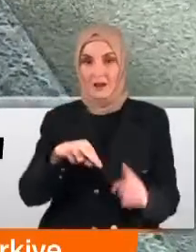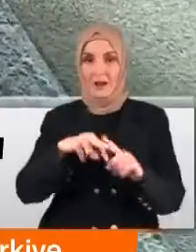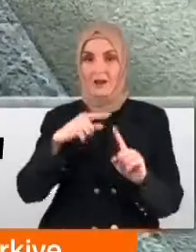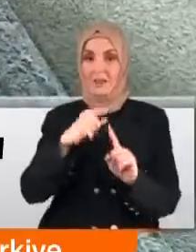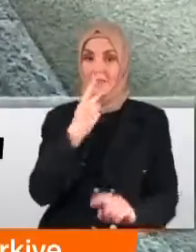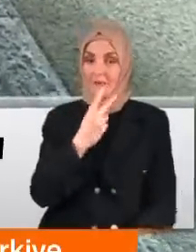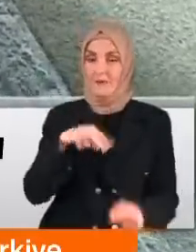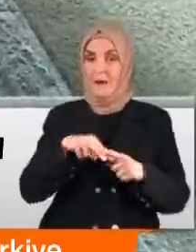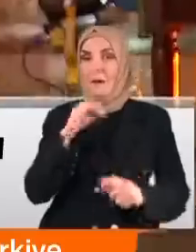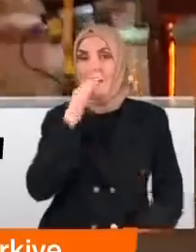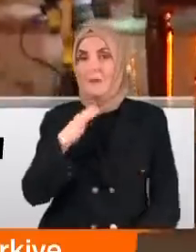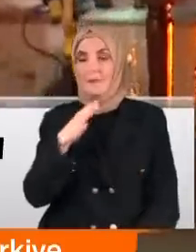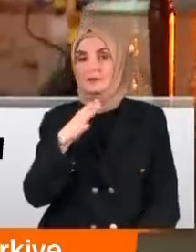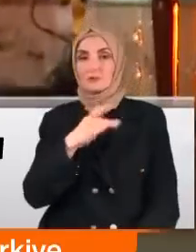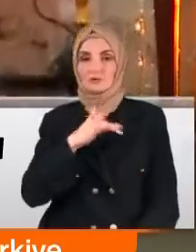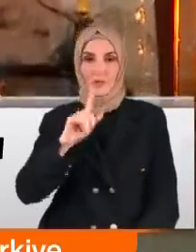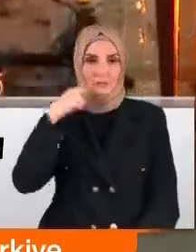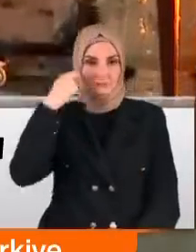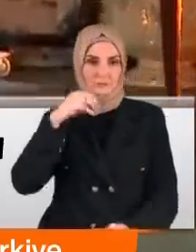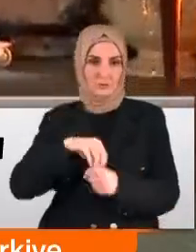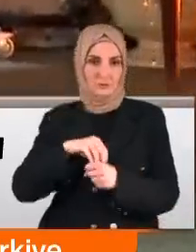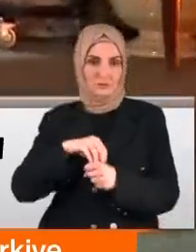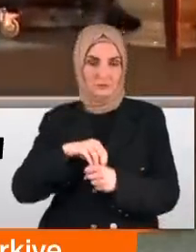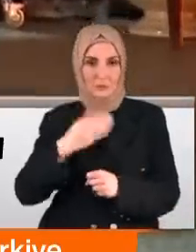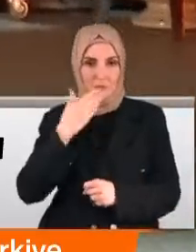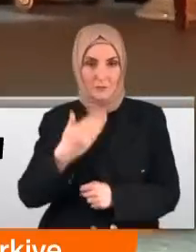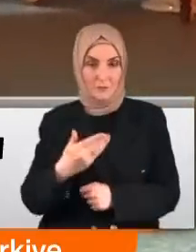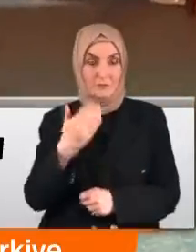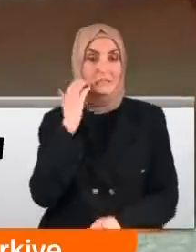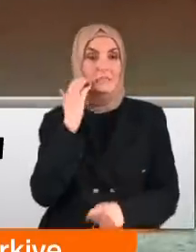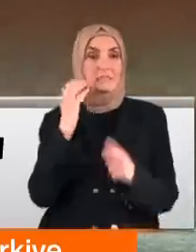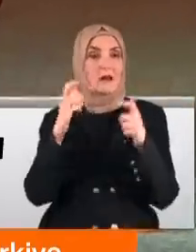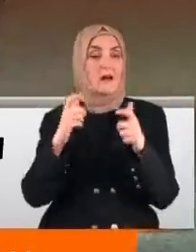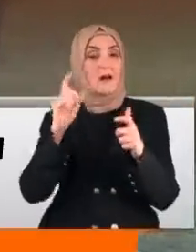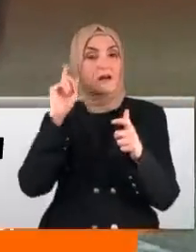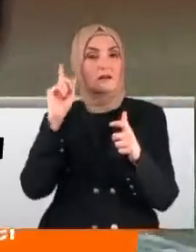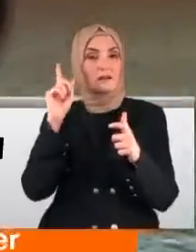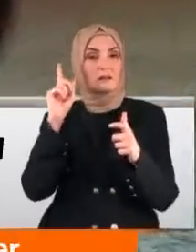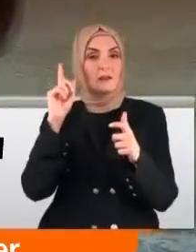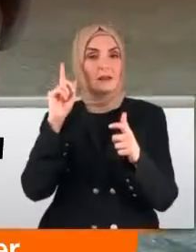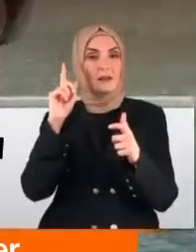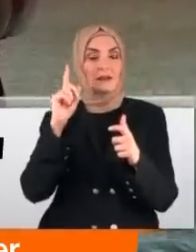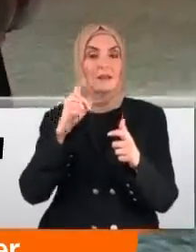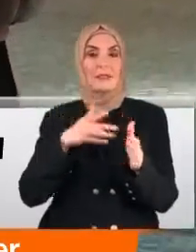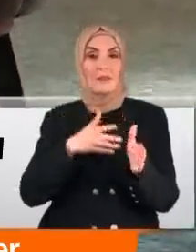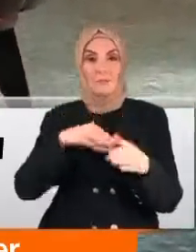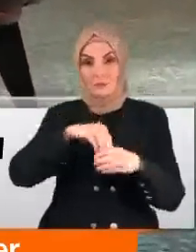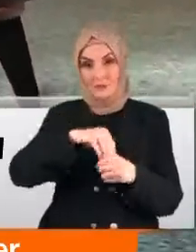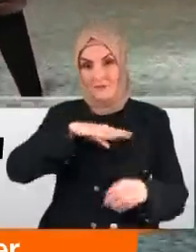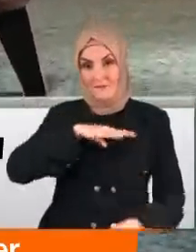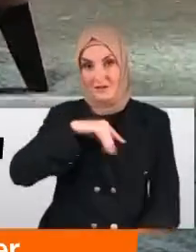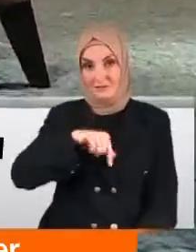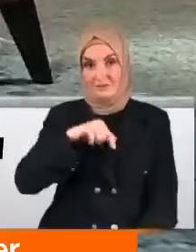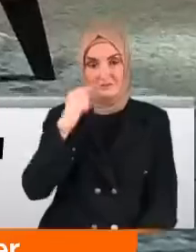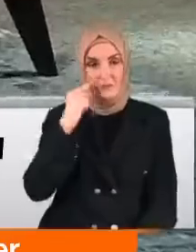Haber canlı yayınında verdi. Tabii Sakarya, yani oradaki şeyde rezerv olayı inşallah siz